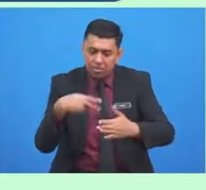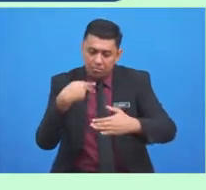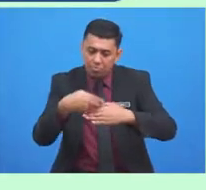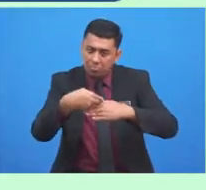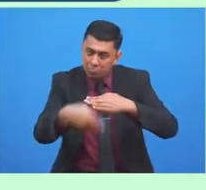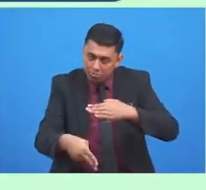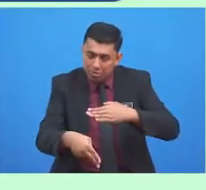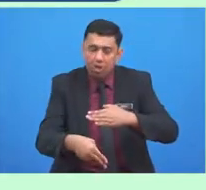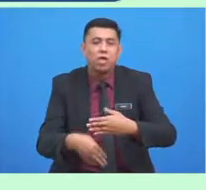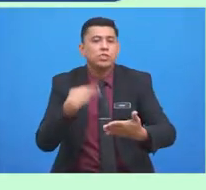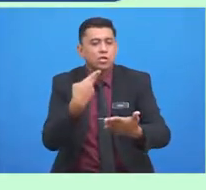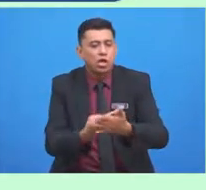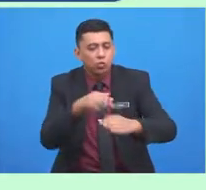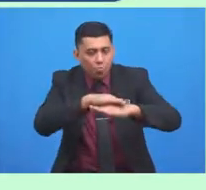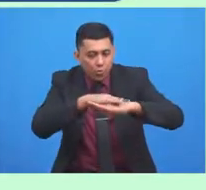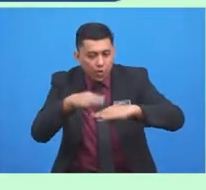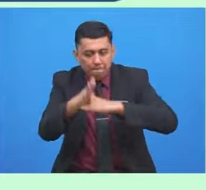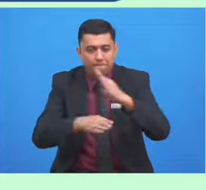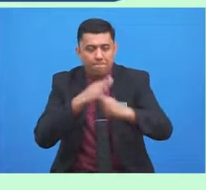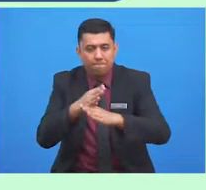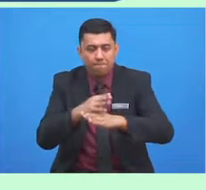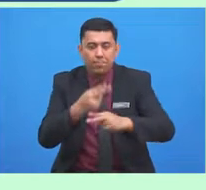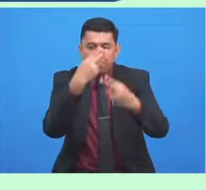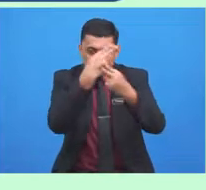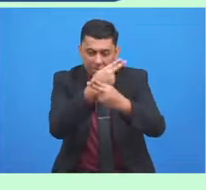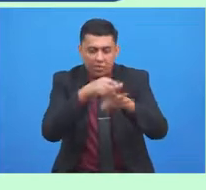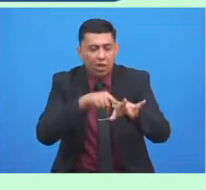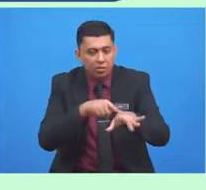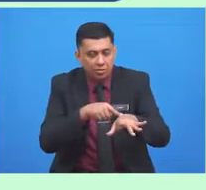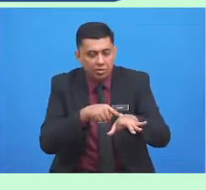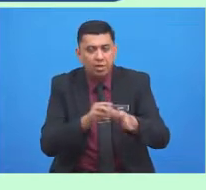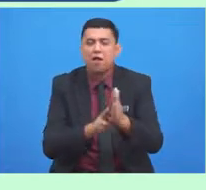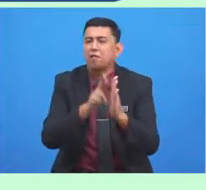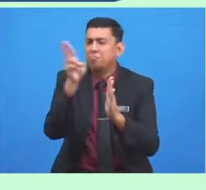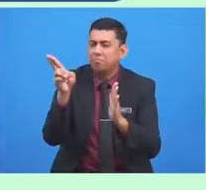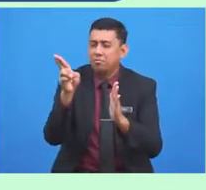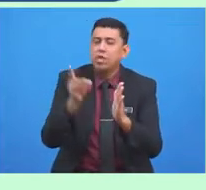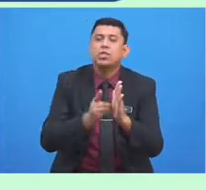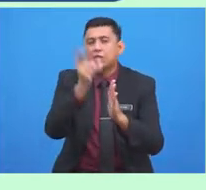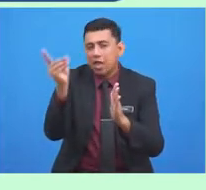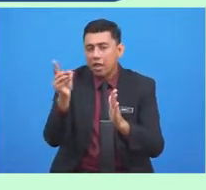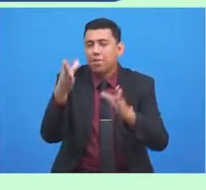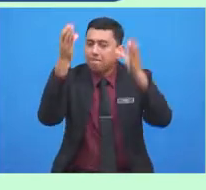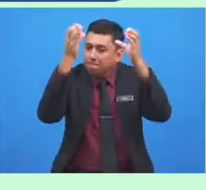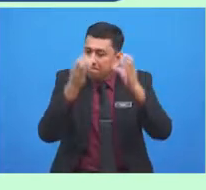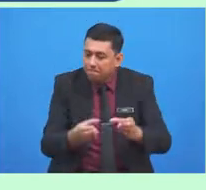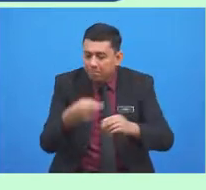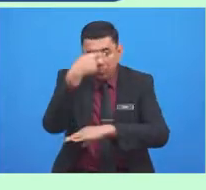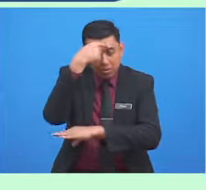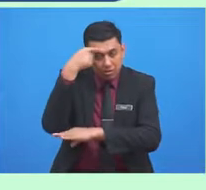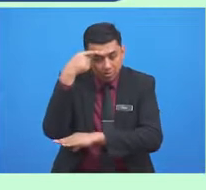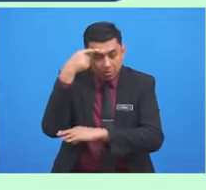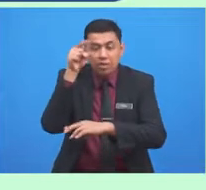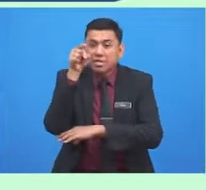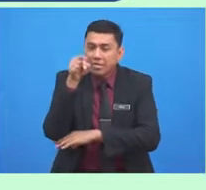jatuh ke permukaan bumi. Halangan oleh daun, ranting, dahan dan batang menyebabkan